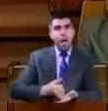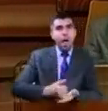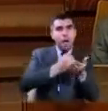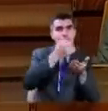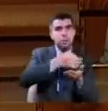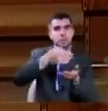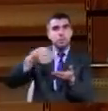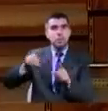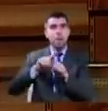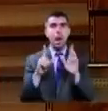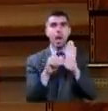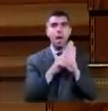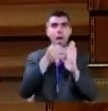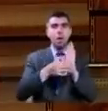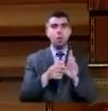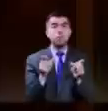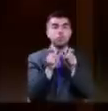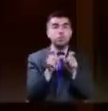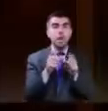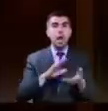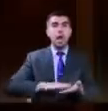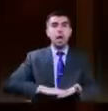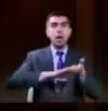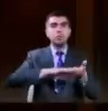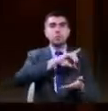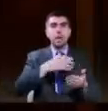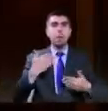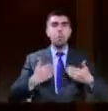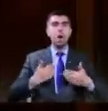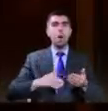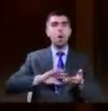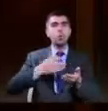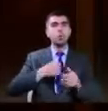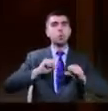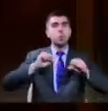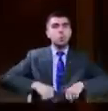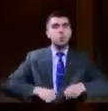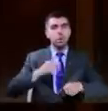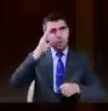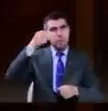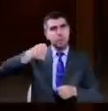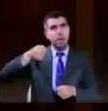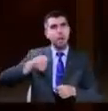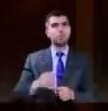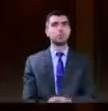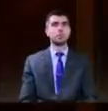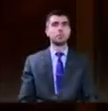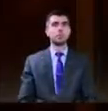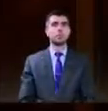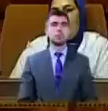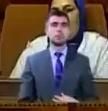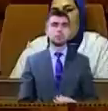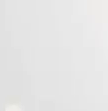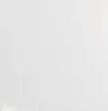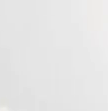تنفيذ مقتضيات القانون الإطار المتعلق بحماية حقوق الأشخاص في وضعية إعاقة والنهوض بها بعد المصادقة عليه. والسلام عليكم ورحمة الله تعالى وبركاته.